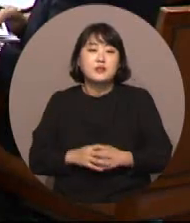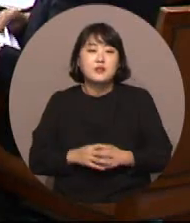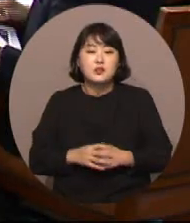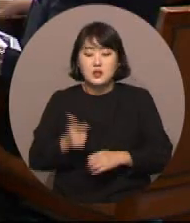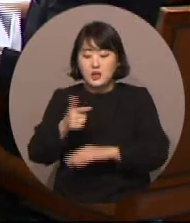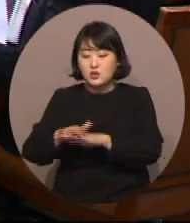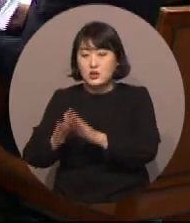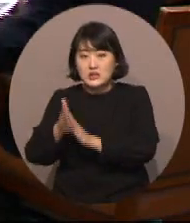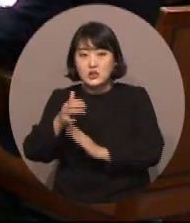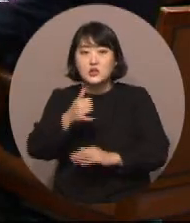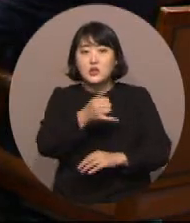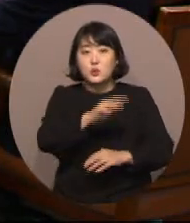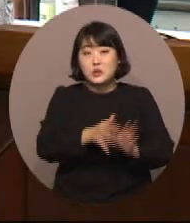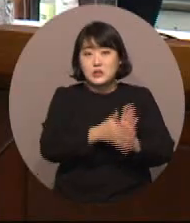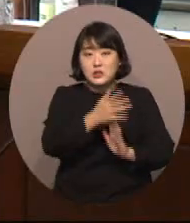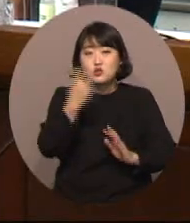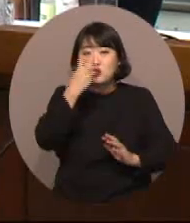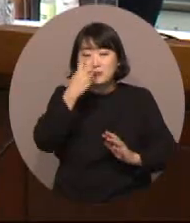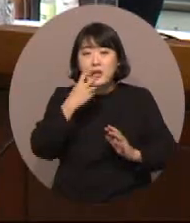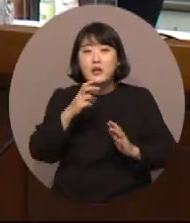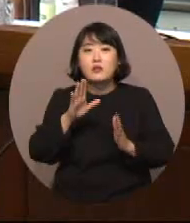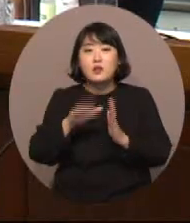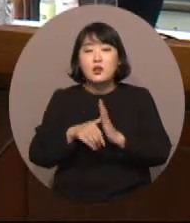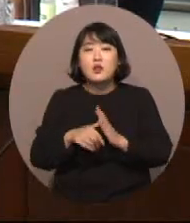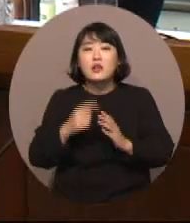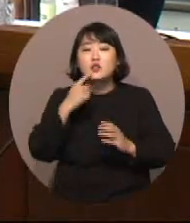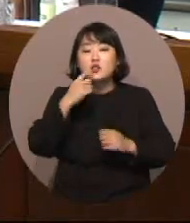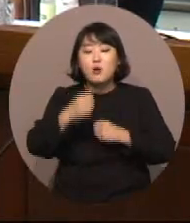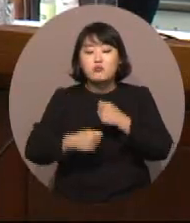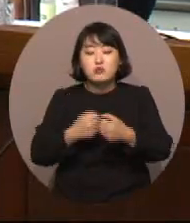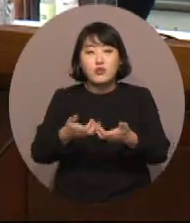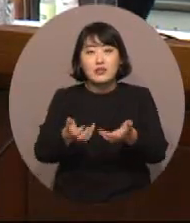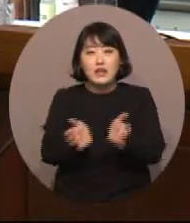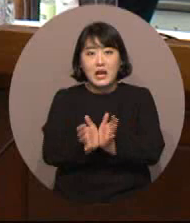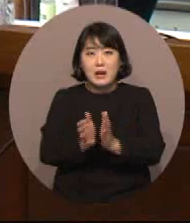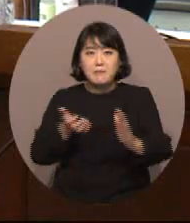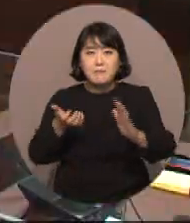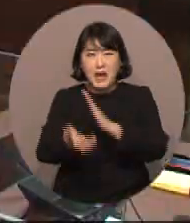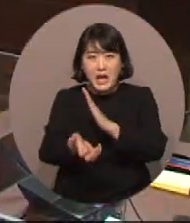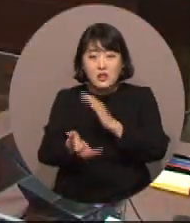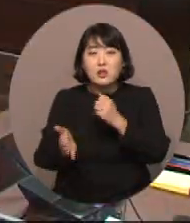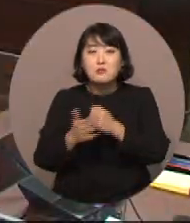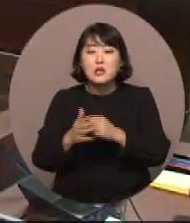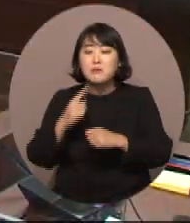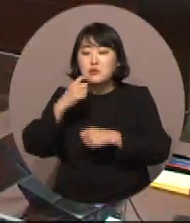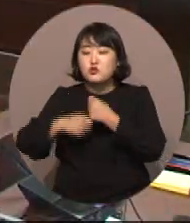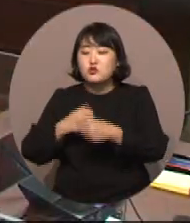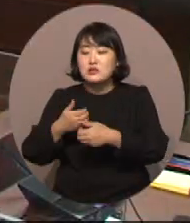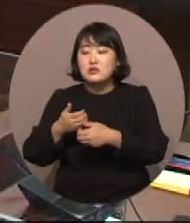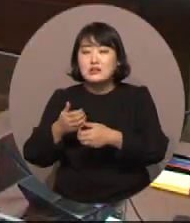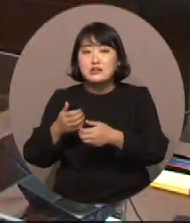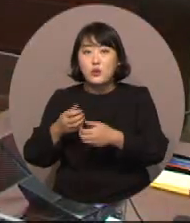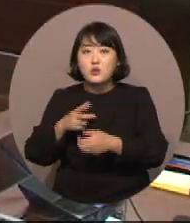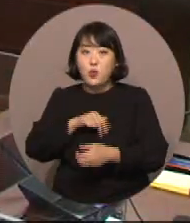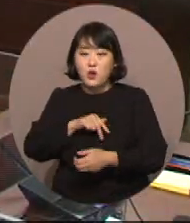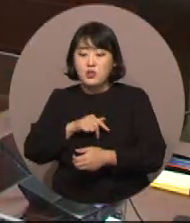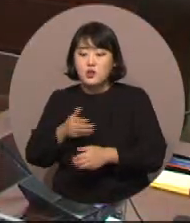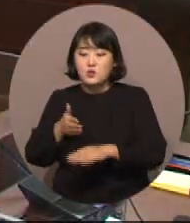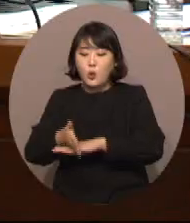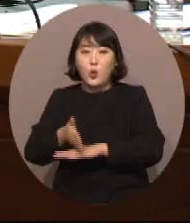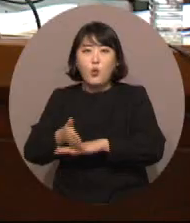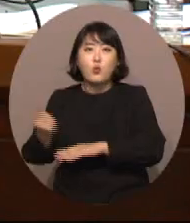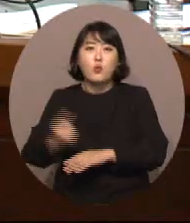대전시와 세종시에 대한 국정감사는 더불어민주당 당사 압수수색 여파로 민주당 의원들의 도착이 늦어지면서 국민의힘